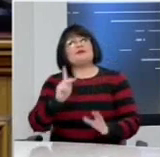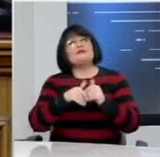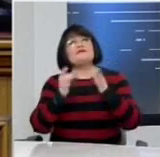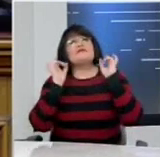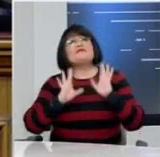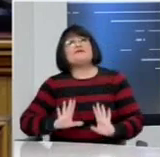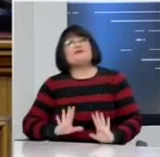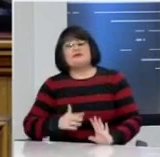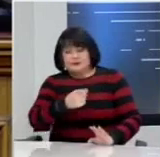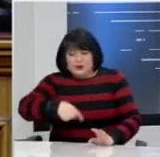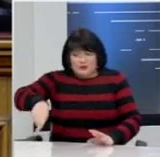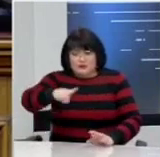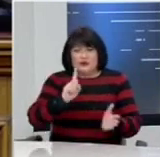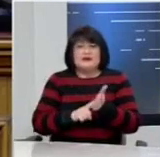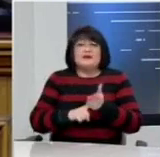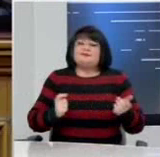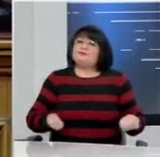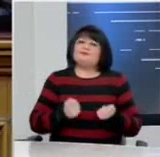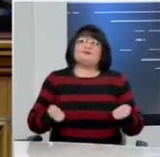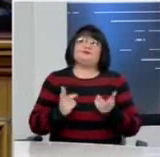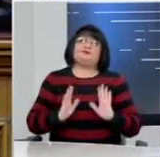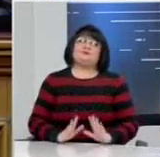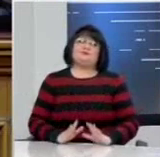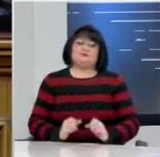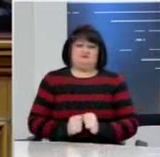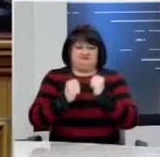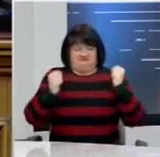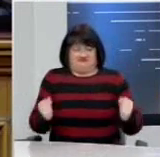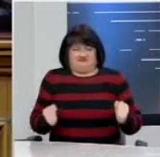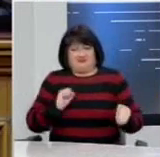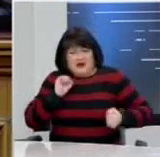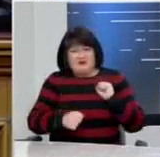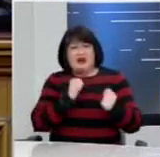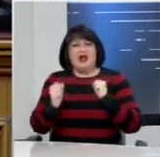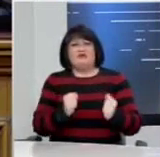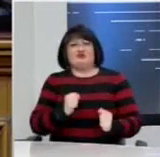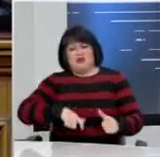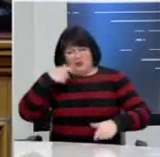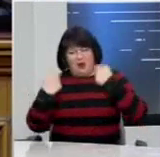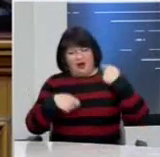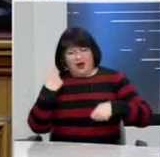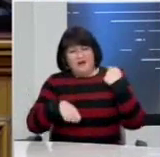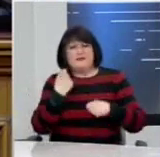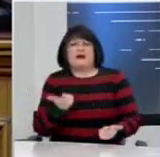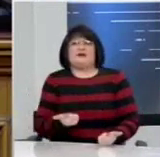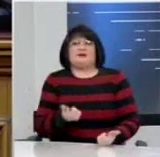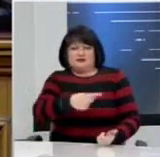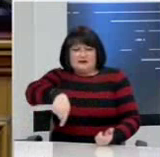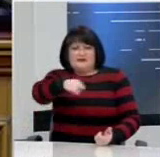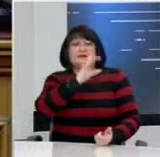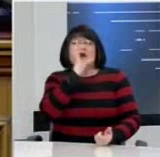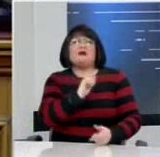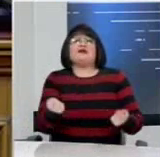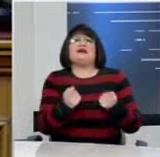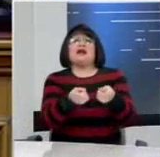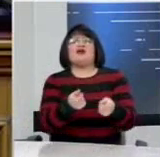τι πρέπει να κάνουμε όλοι εμείς ώστε να σηκώσει φωνή αντίστασης, διαμαρτυρίας απέναντι σε αυτή την πραγματικότητα